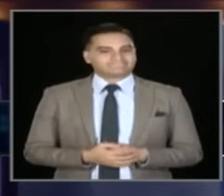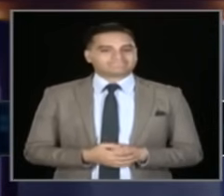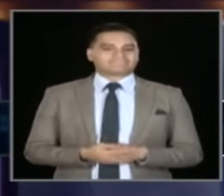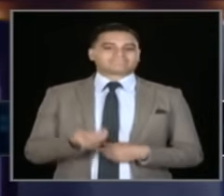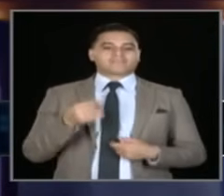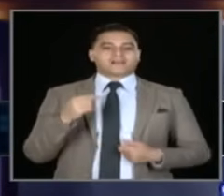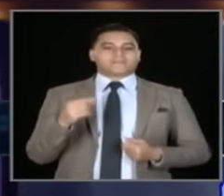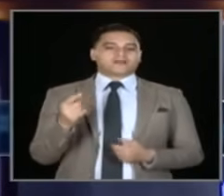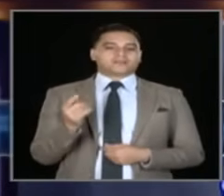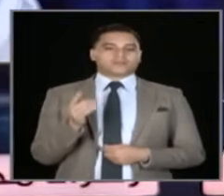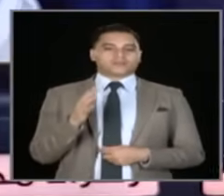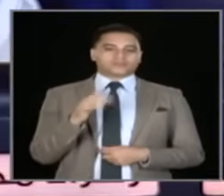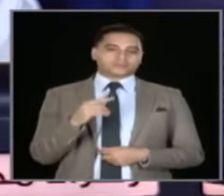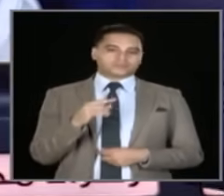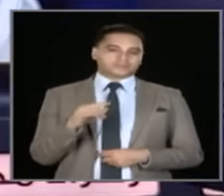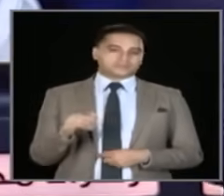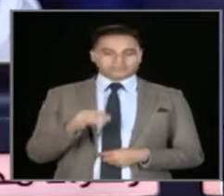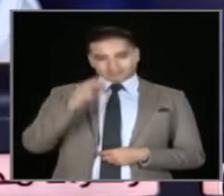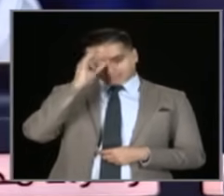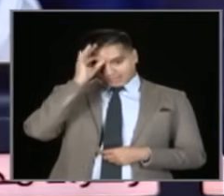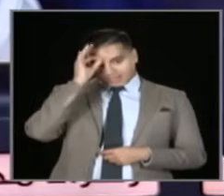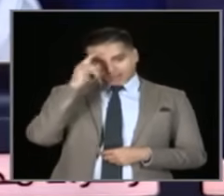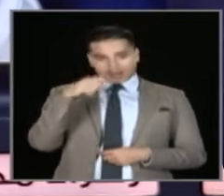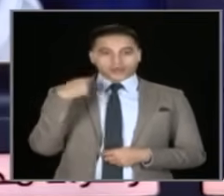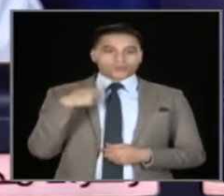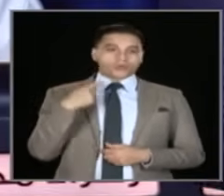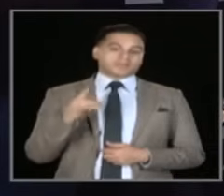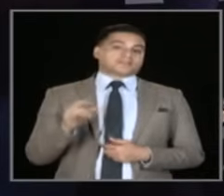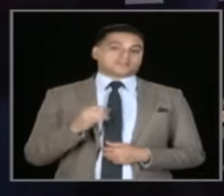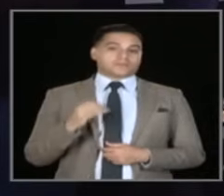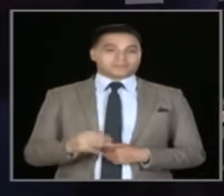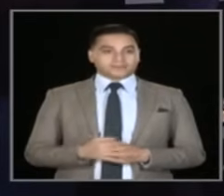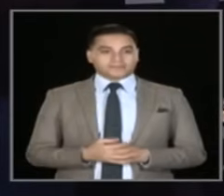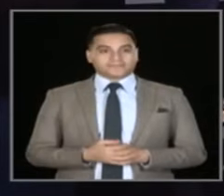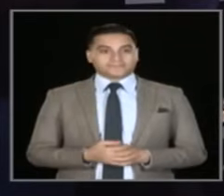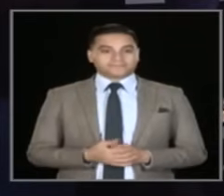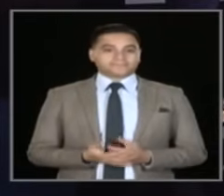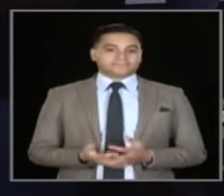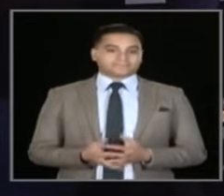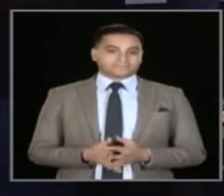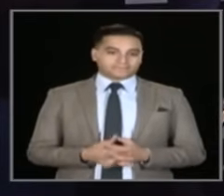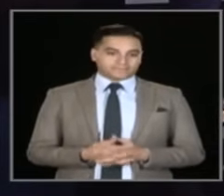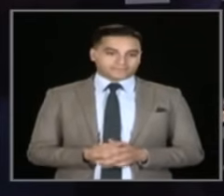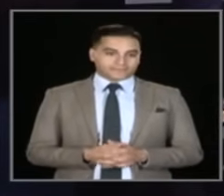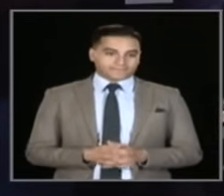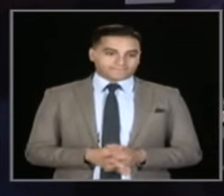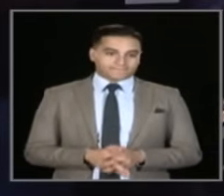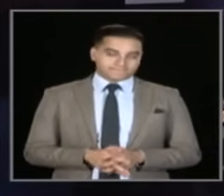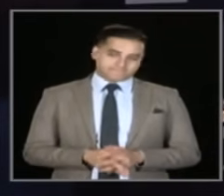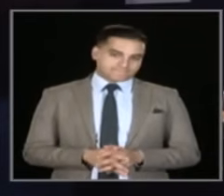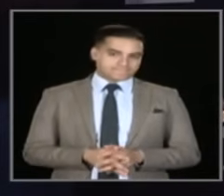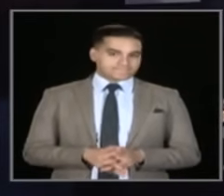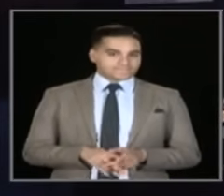أحمد رشدي وزارة الداخلية. ده كان وزير مهم جدا. هو الضابط القبض على رفعة الجمال قبل ما يبقى رأفت لجان. يعني